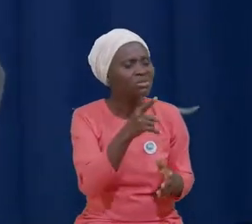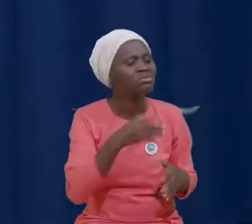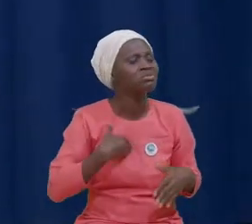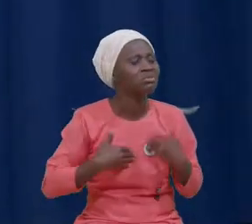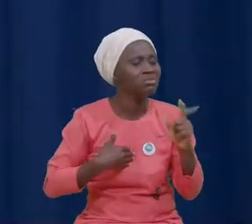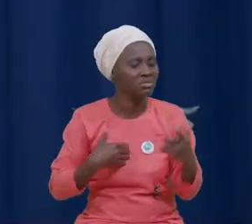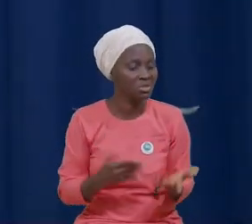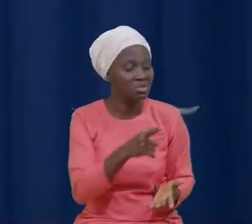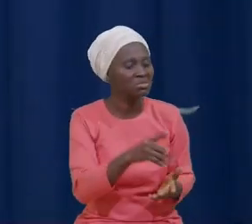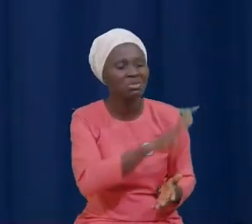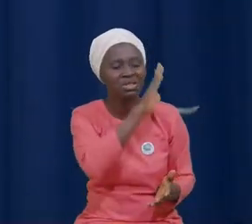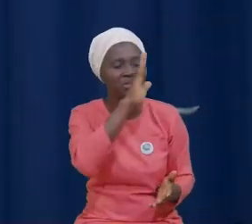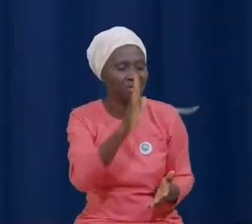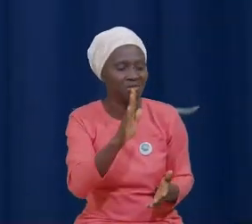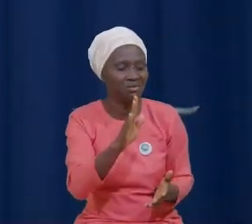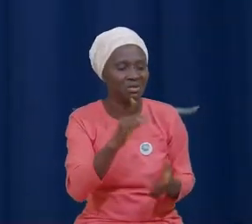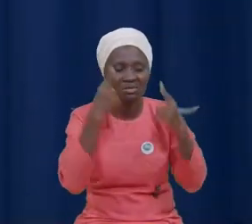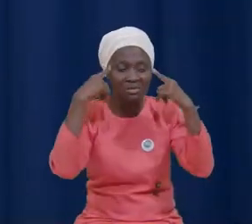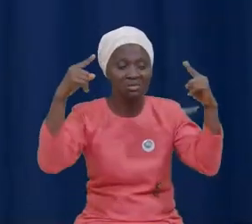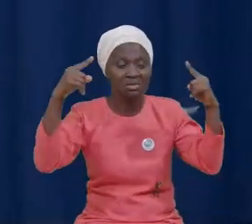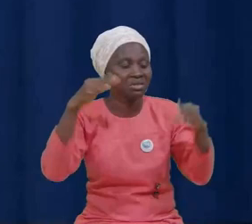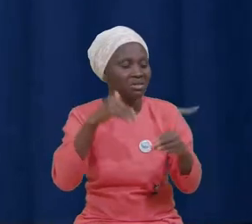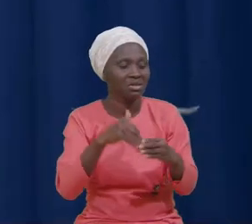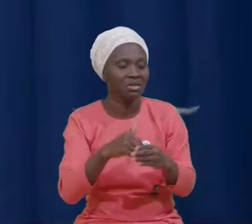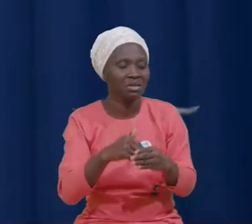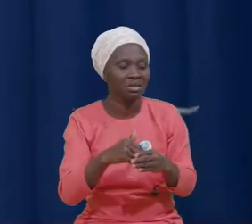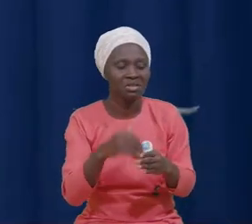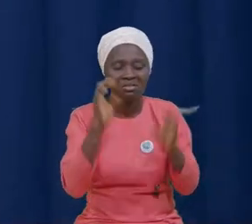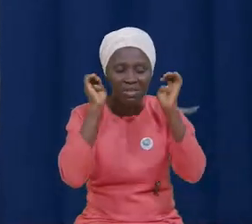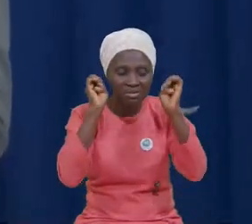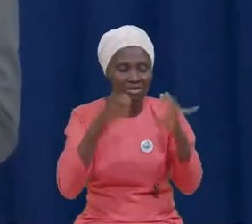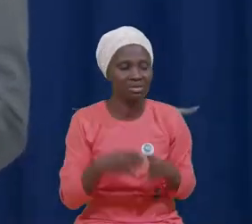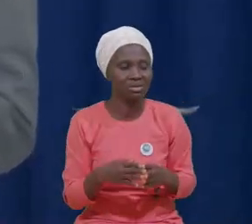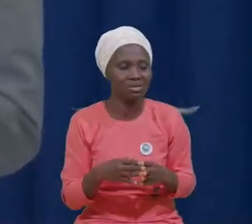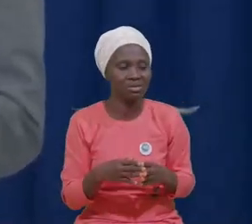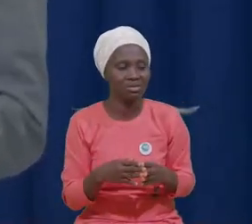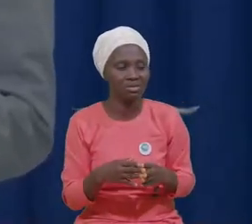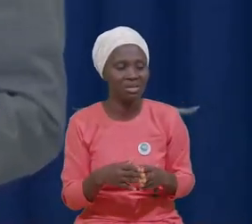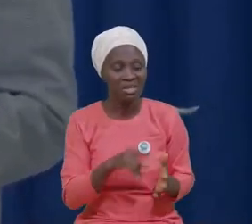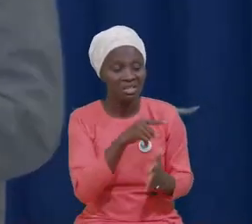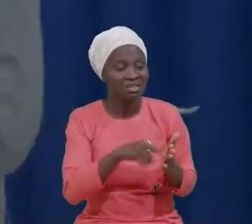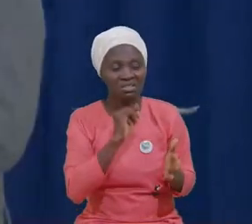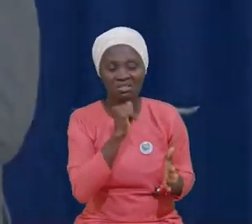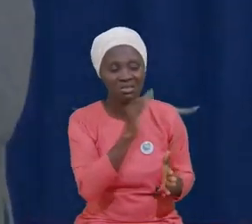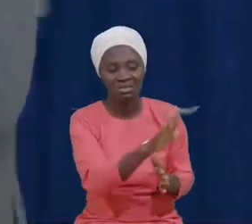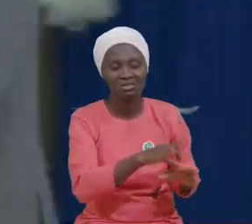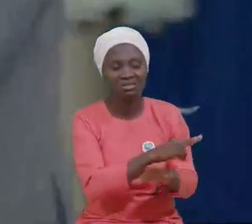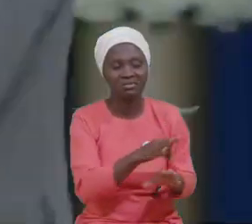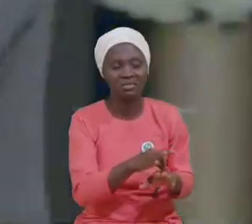pourquoi tu es joyeux? Tu ne vas jamais réussir dans les études. Ce n'est pas ton domaine